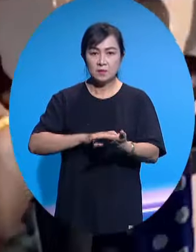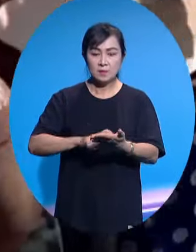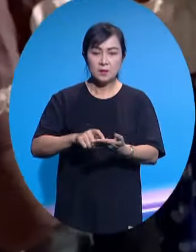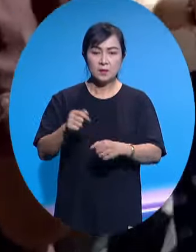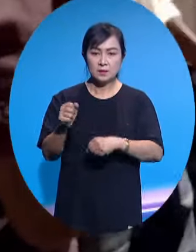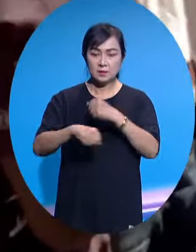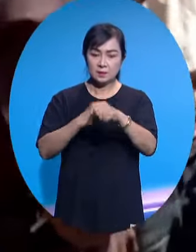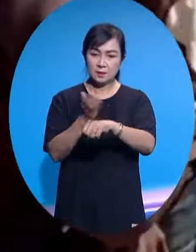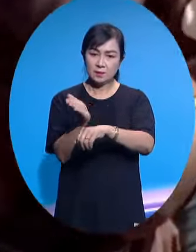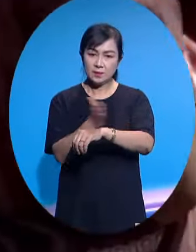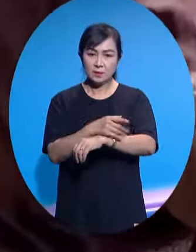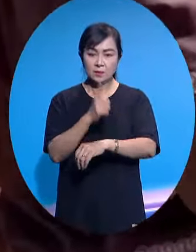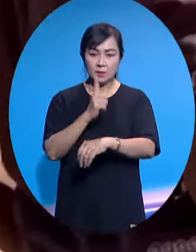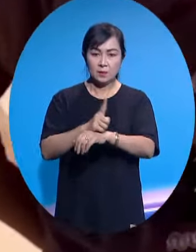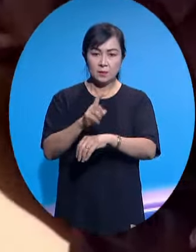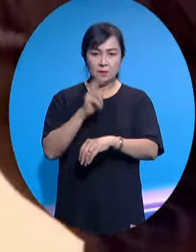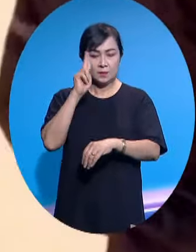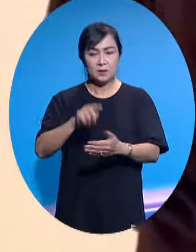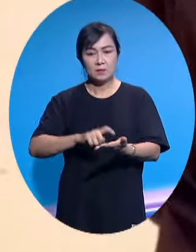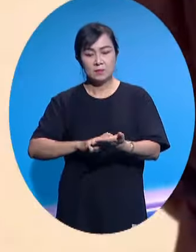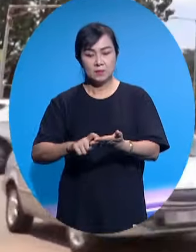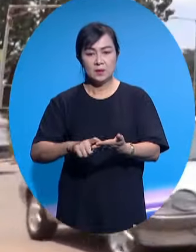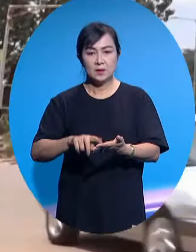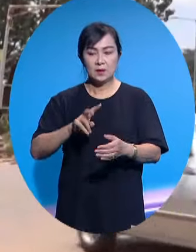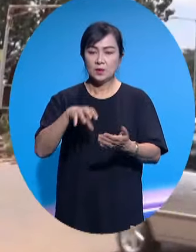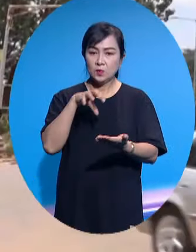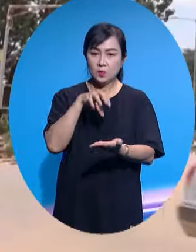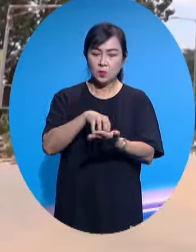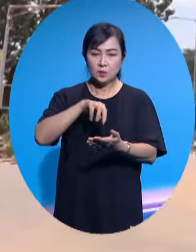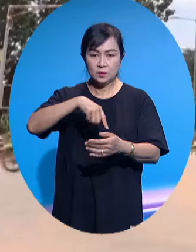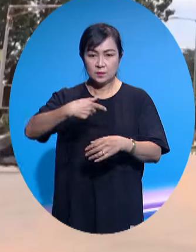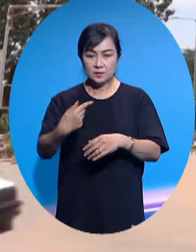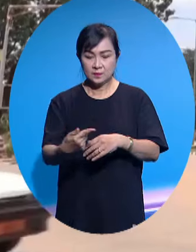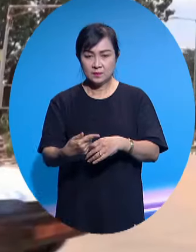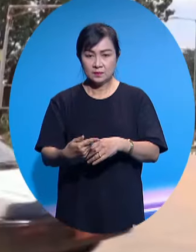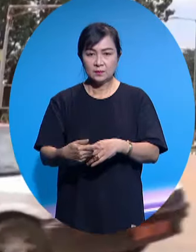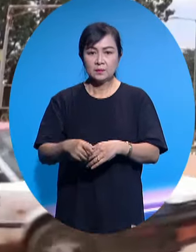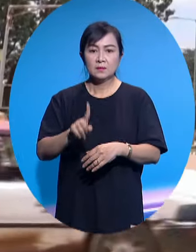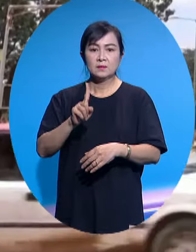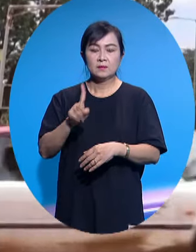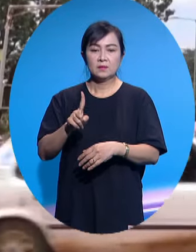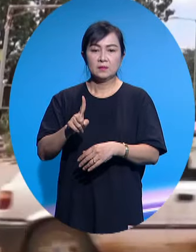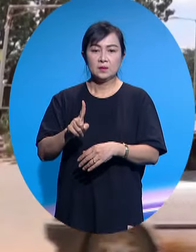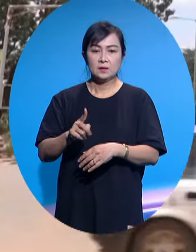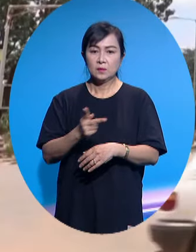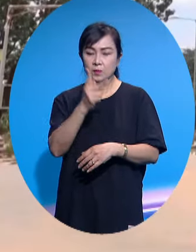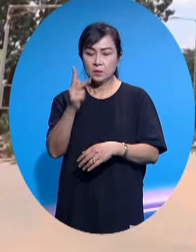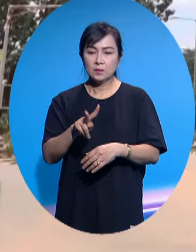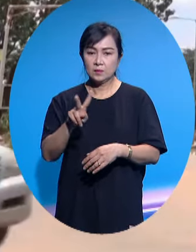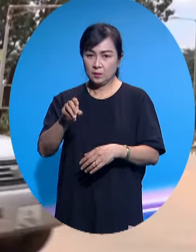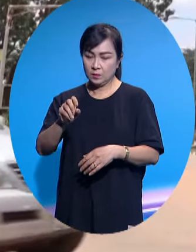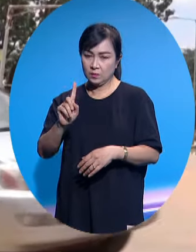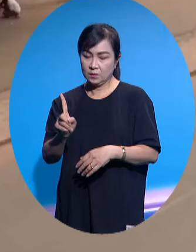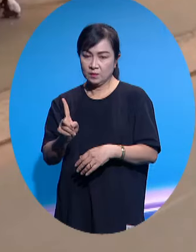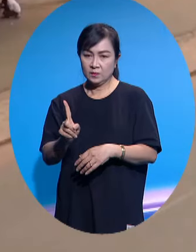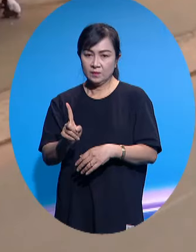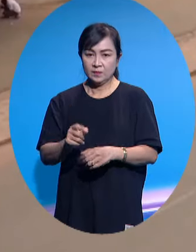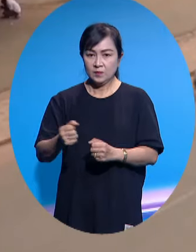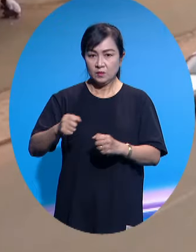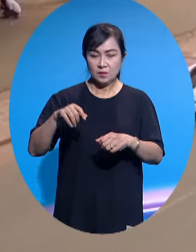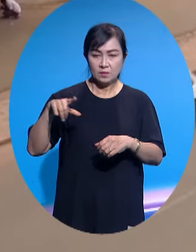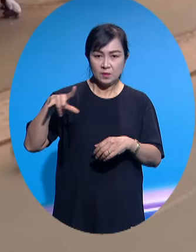năm ngoái có khoảng 1100 binh sĩ Mỹ đóng tại hai căn cứ ở nig một trong số đó là căn cứ không quân 201 là căn cứ điều